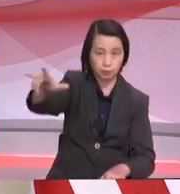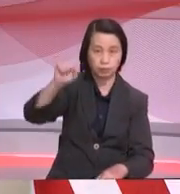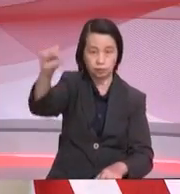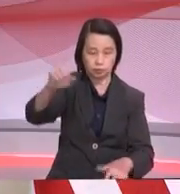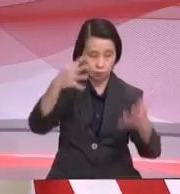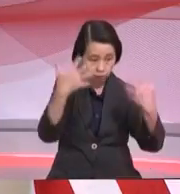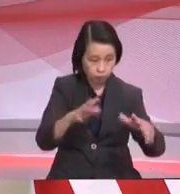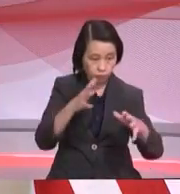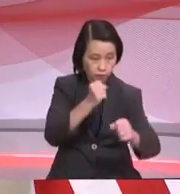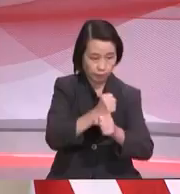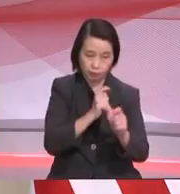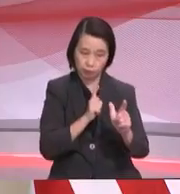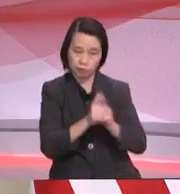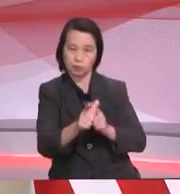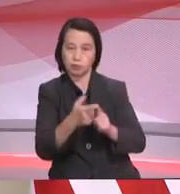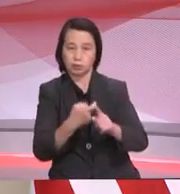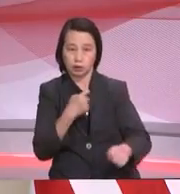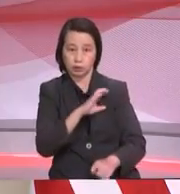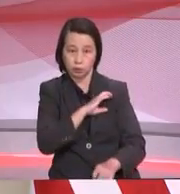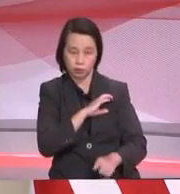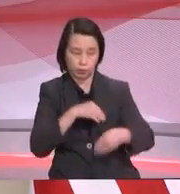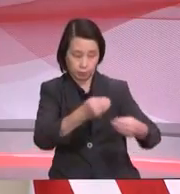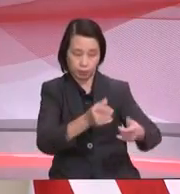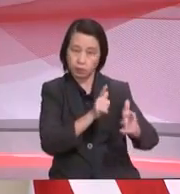yang telah pun mendapat kebenaran daripada PDRM